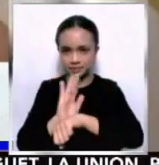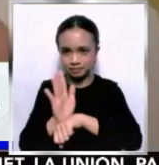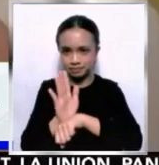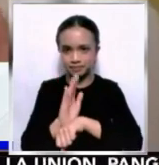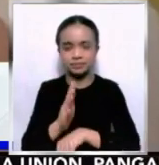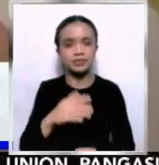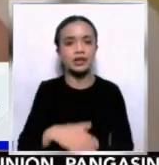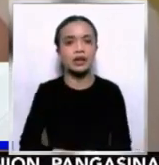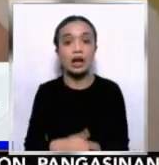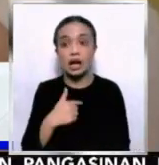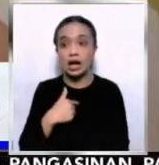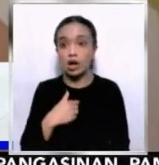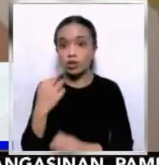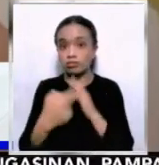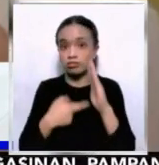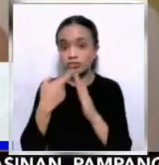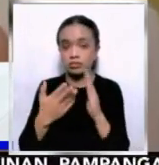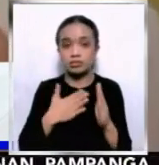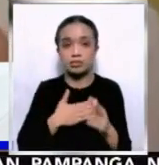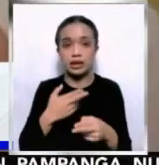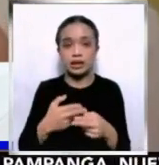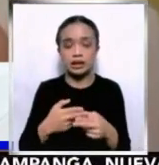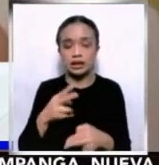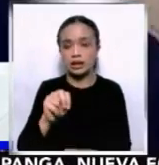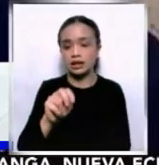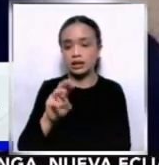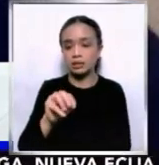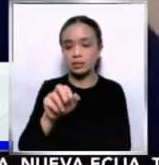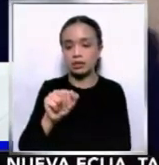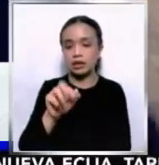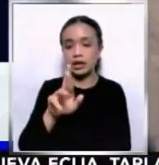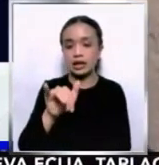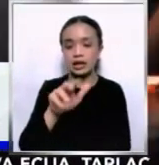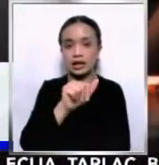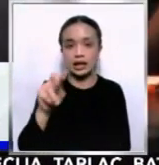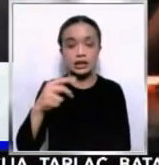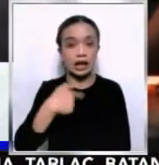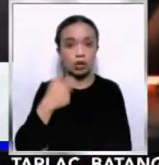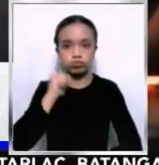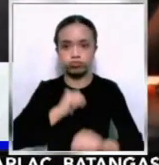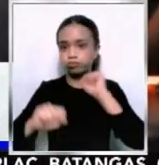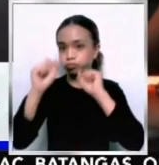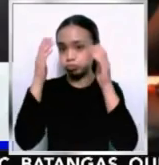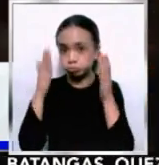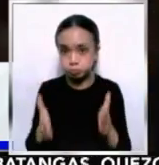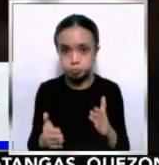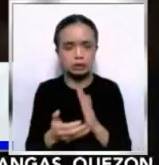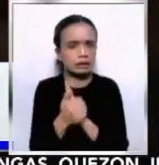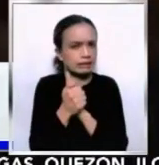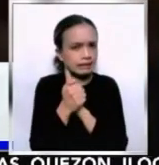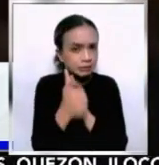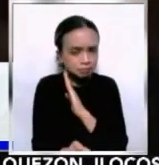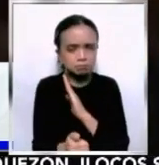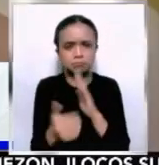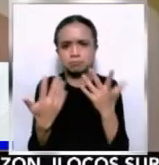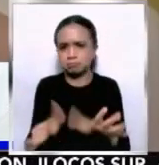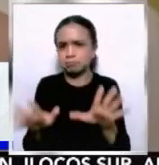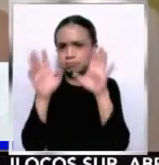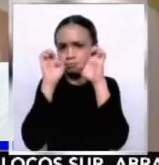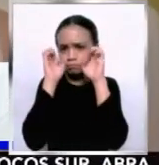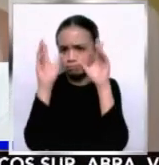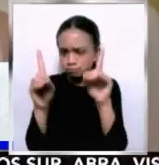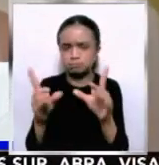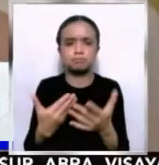of Mary Ann Armstrong. Isa po akong scientist. Very educated, very skilled. She's quite stern. Medyo